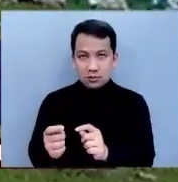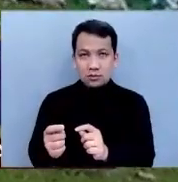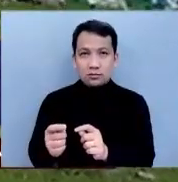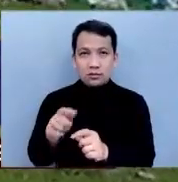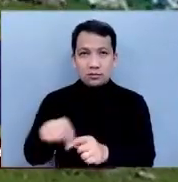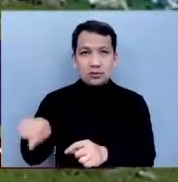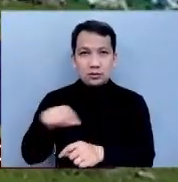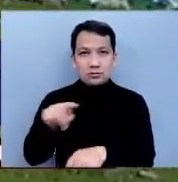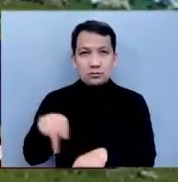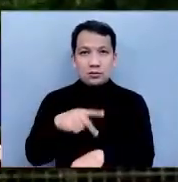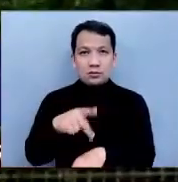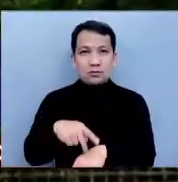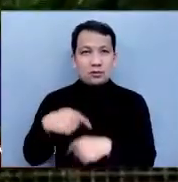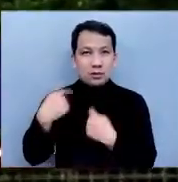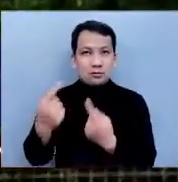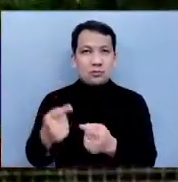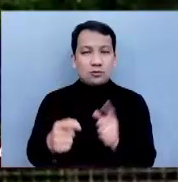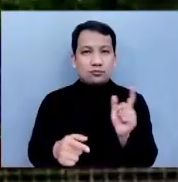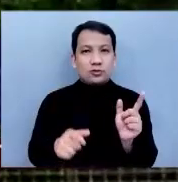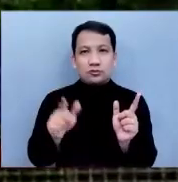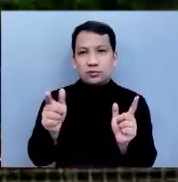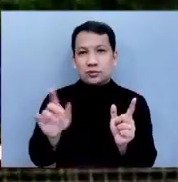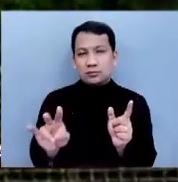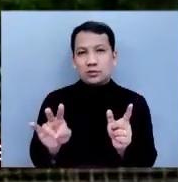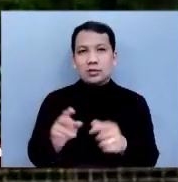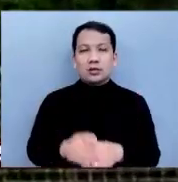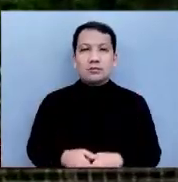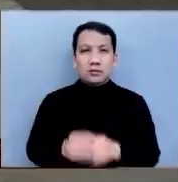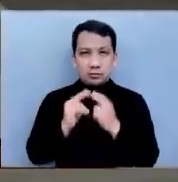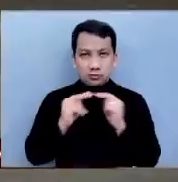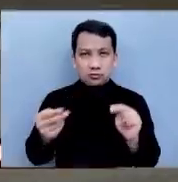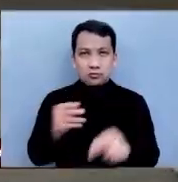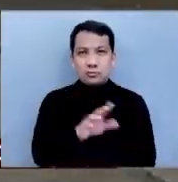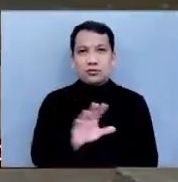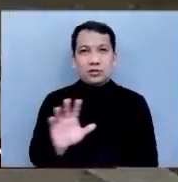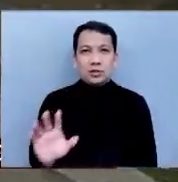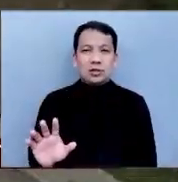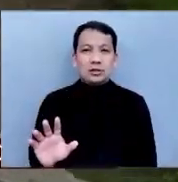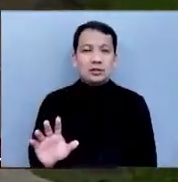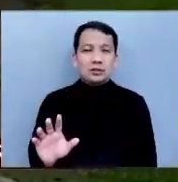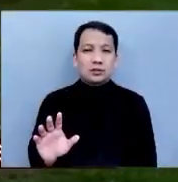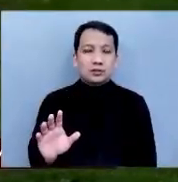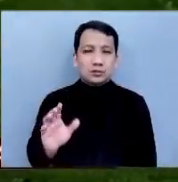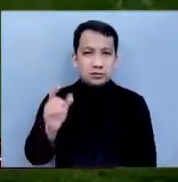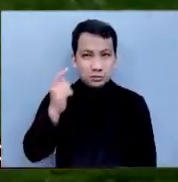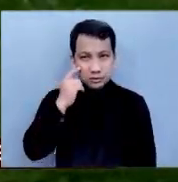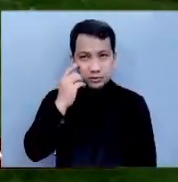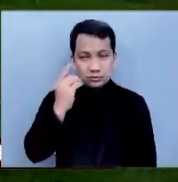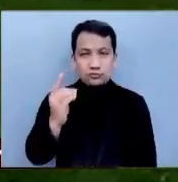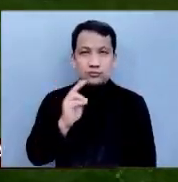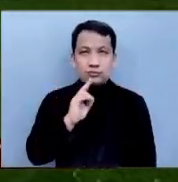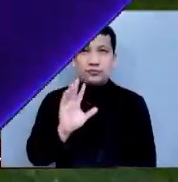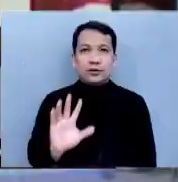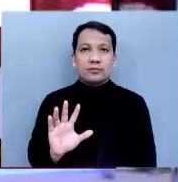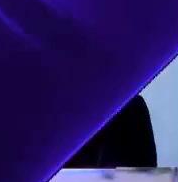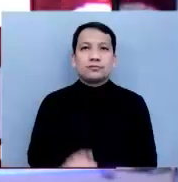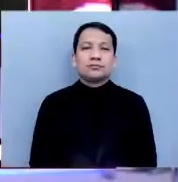bansa hanggang 2027. Nagbabalita mula sa frontline, Gary De Leon, News 5.